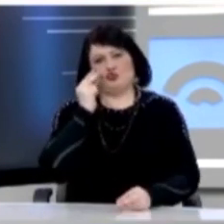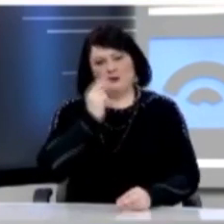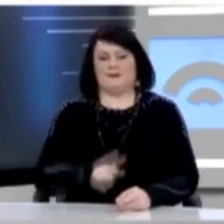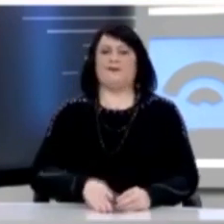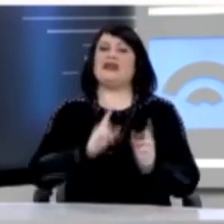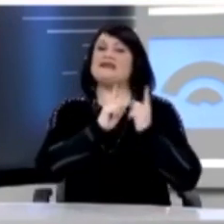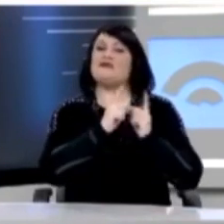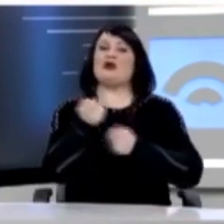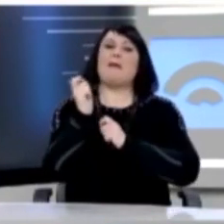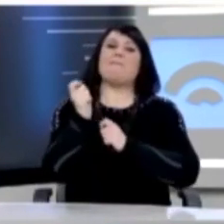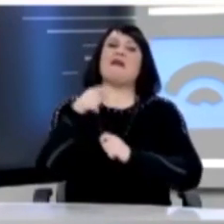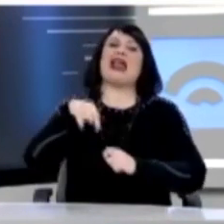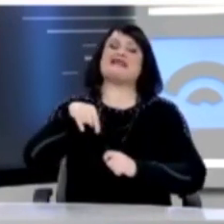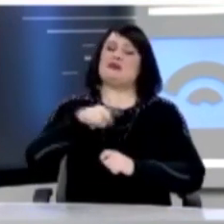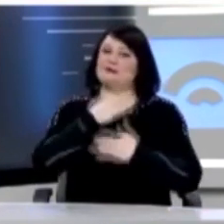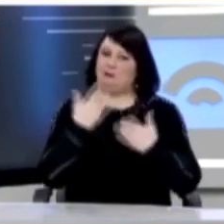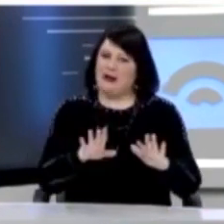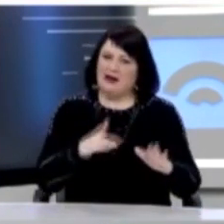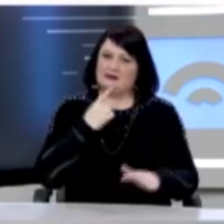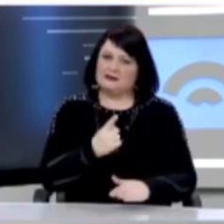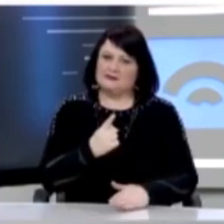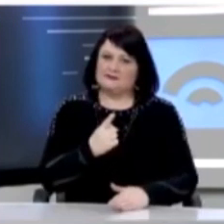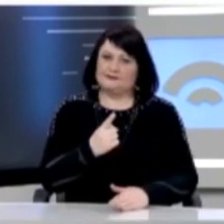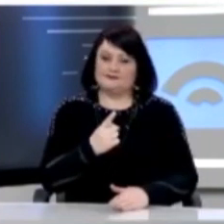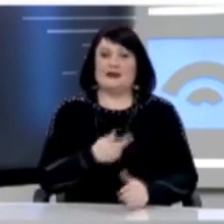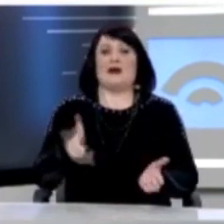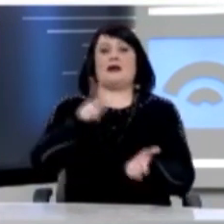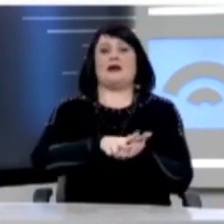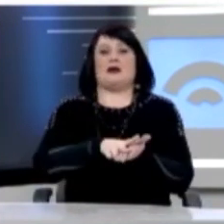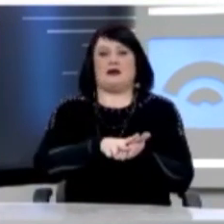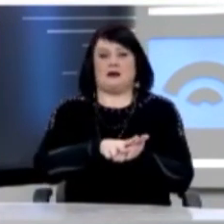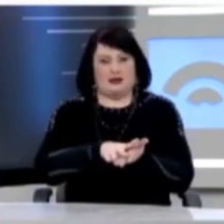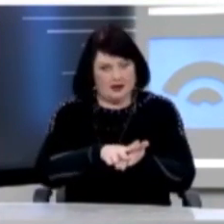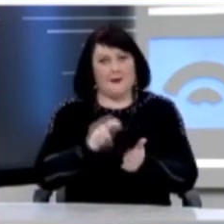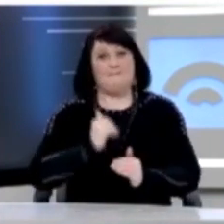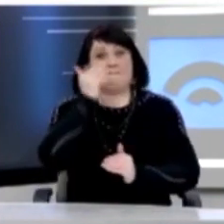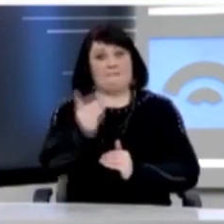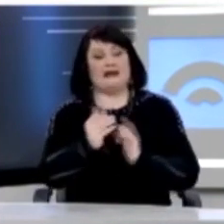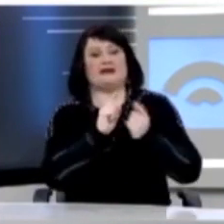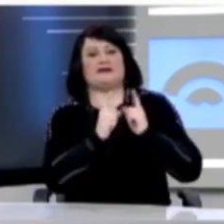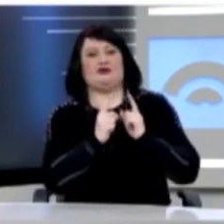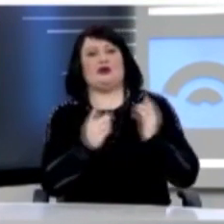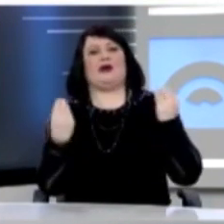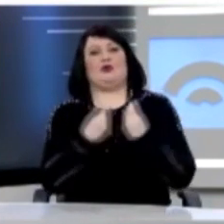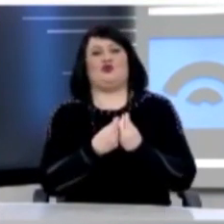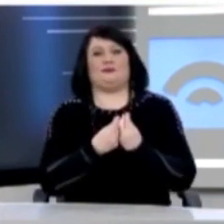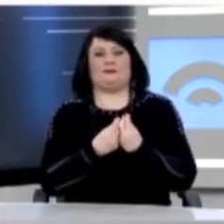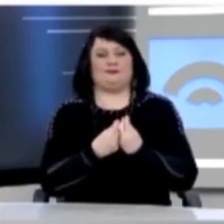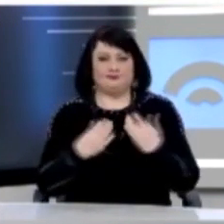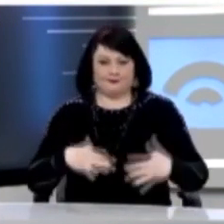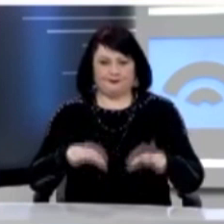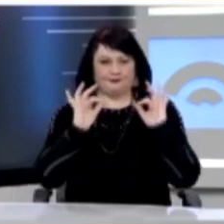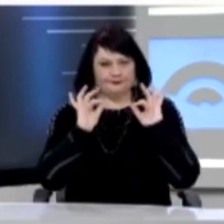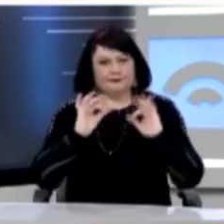Πρεσπών μπαίνει σε εφαρμογή μόνο μετά την επικύρωση του πρωτοκόλλου από την Ελλάδα, δηλαδή με την έναρξη της